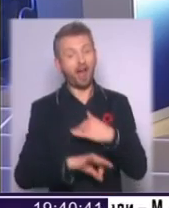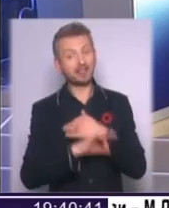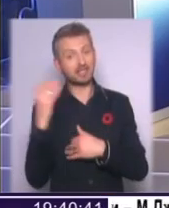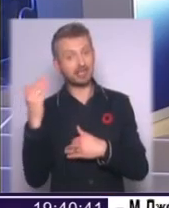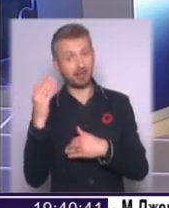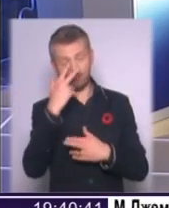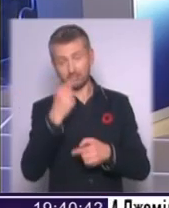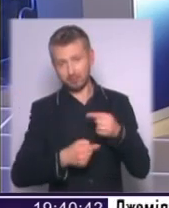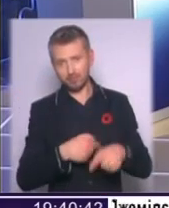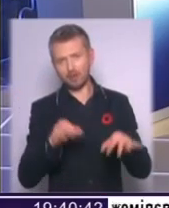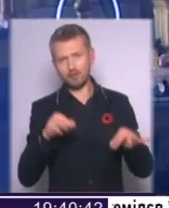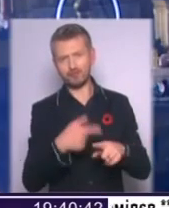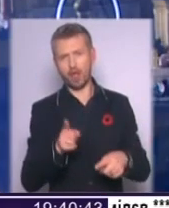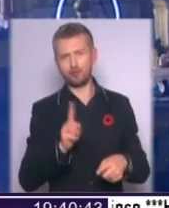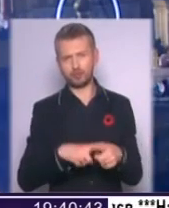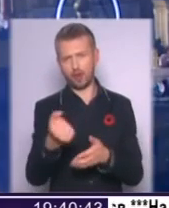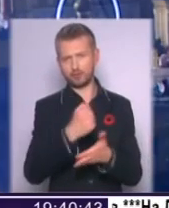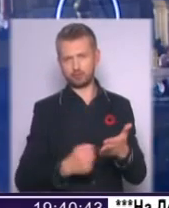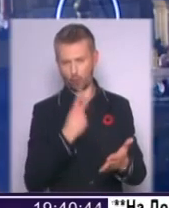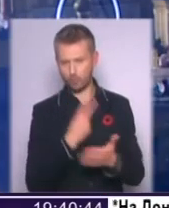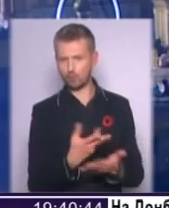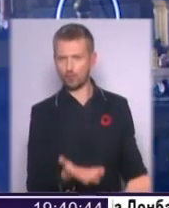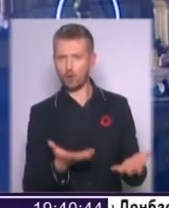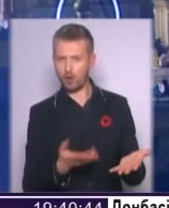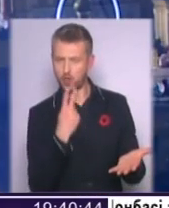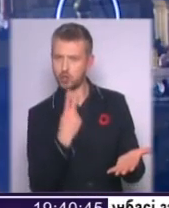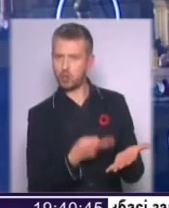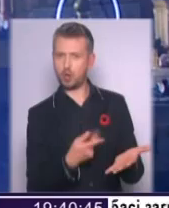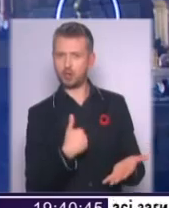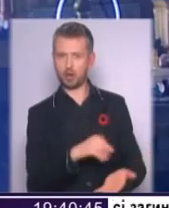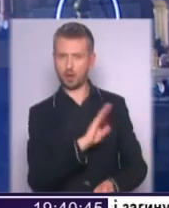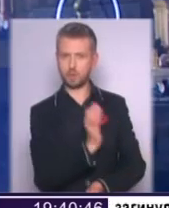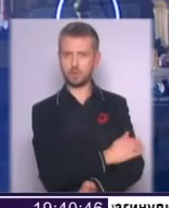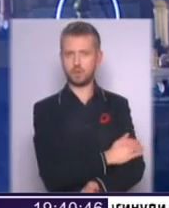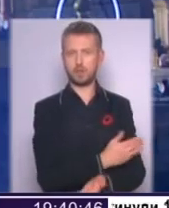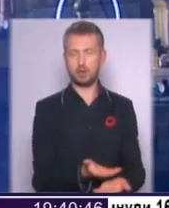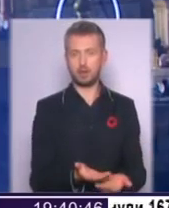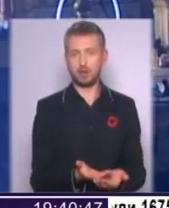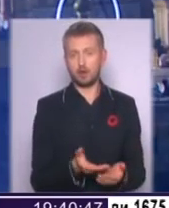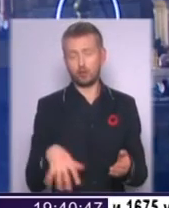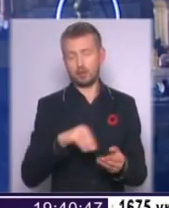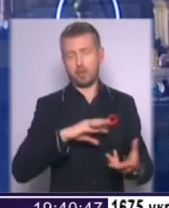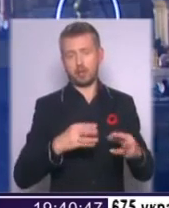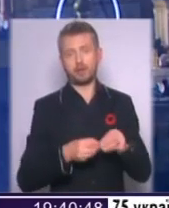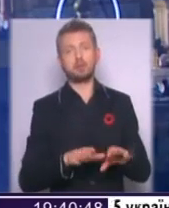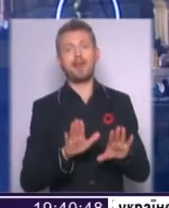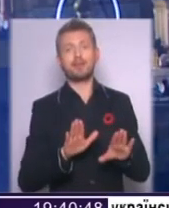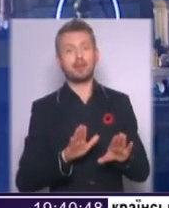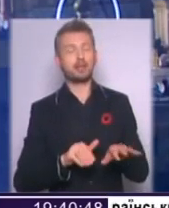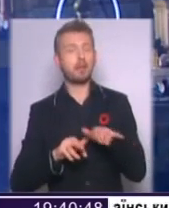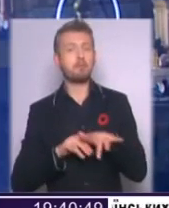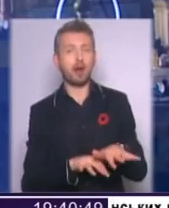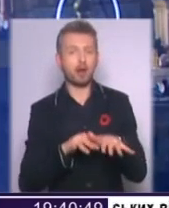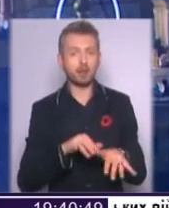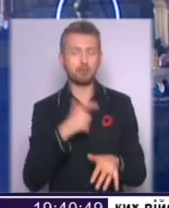це, звичайно, брязкання зброєю, ну, з усіма наслідками. Так, тільки так, парадами ти ні